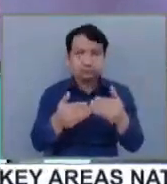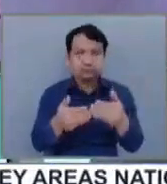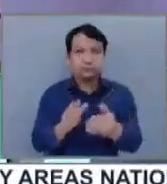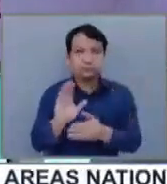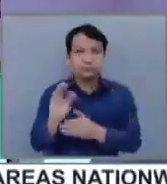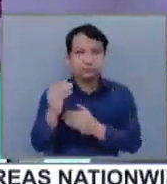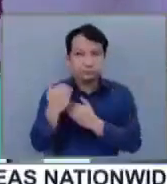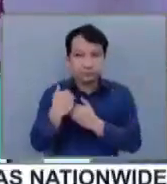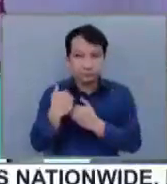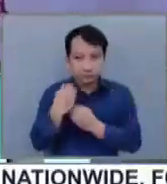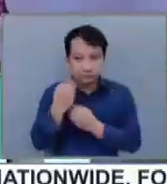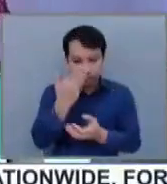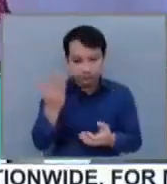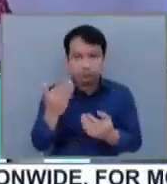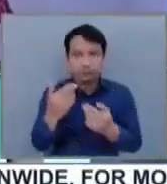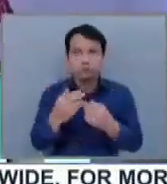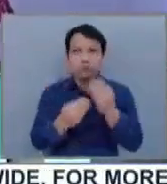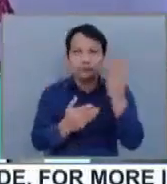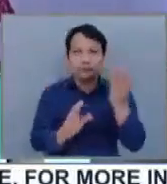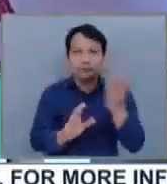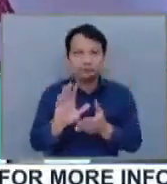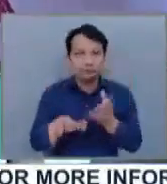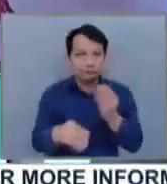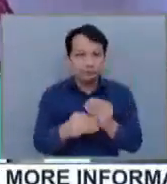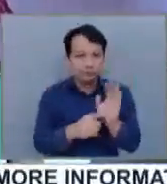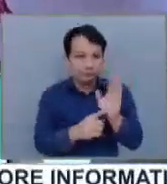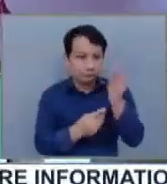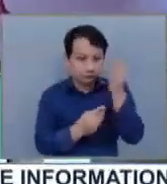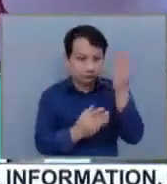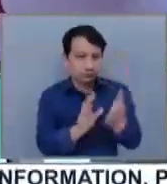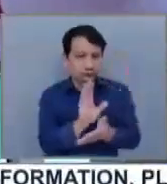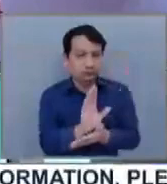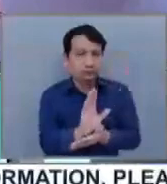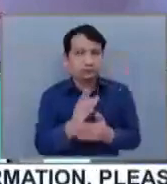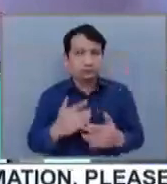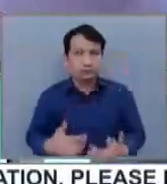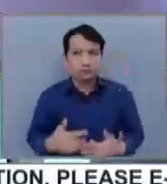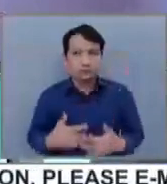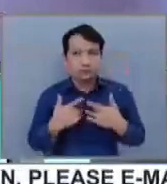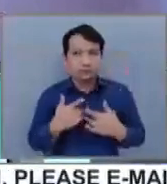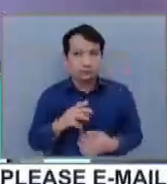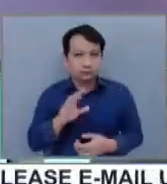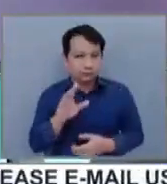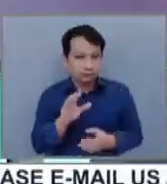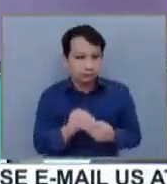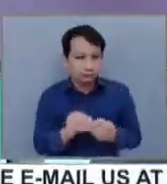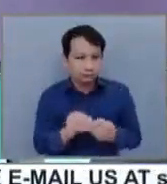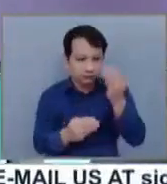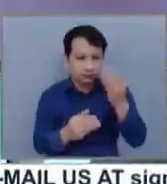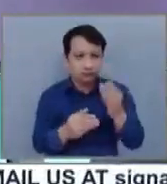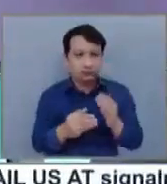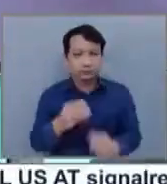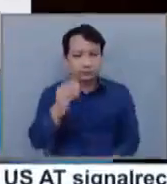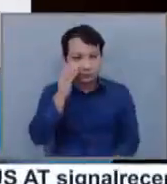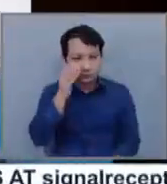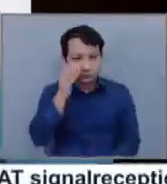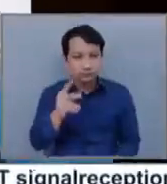kanyang tungkulin hanggang sa huling sandali ng kanyang buhay. Si Clayzel Pardilla sa detalye, Rise and Shine Clay.